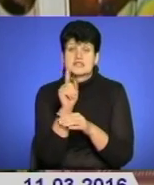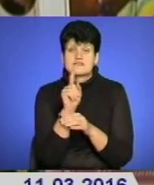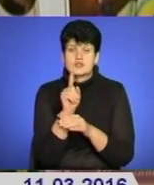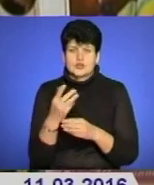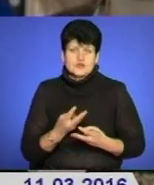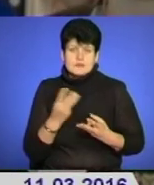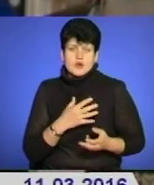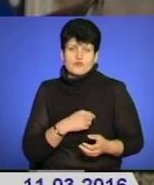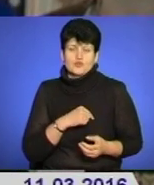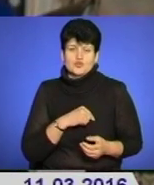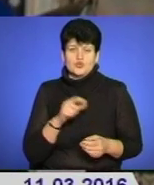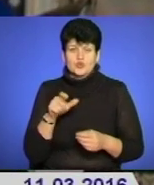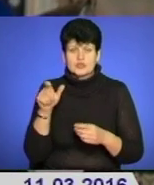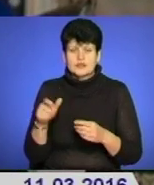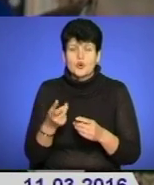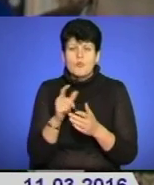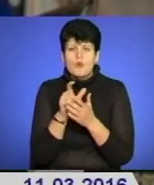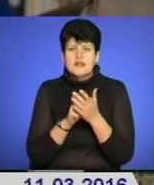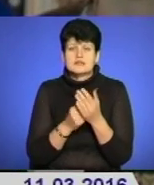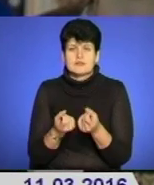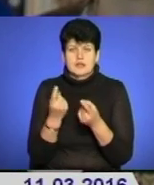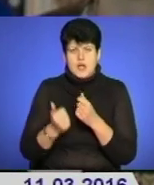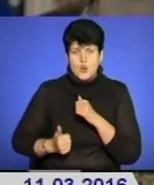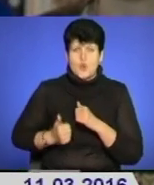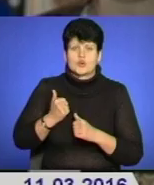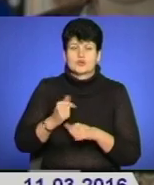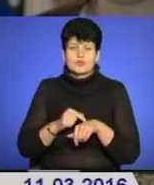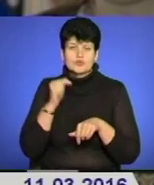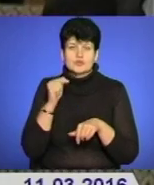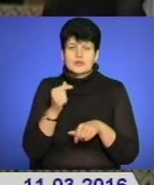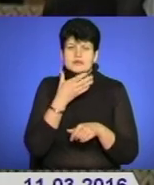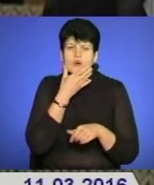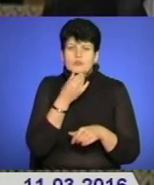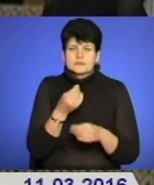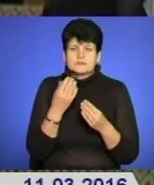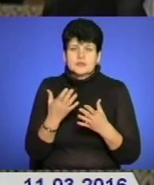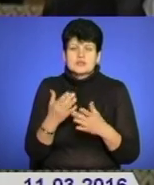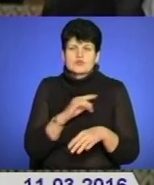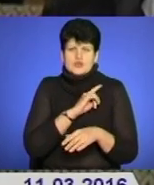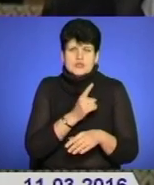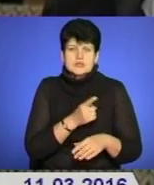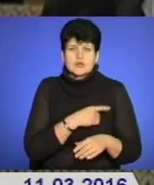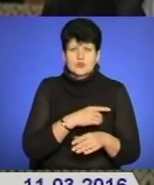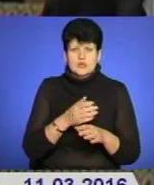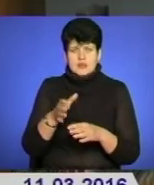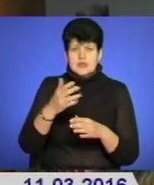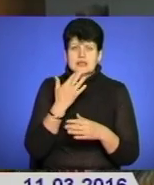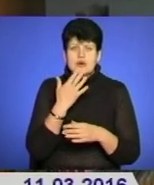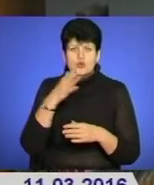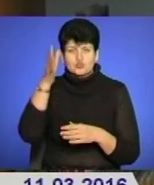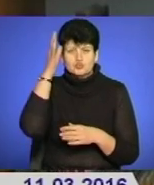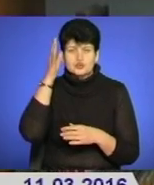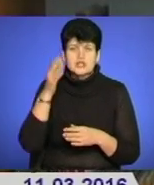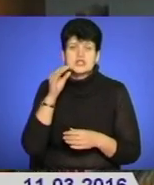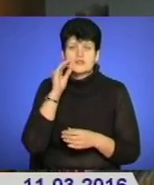душу людини. Його поезія викликає в людях почуття гордості і захоплення красою, своєю силою і народною мудрістю. Шевченко